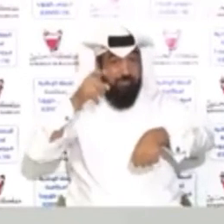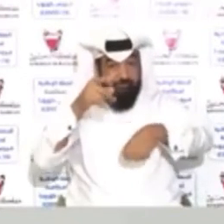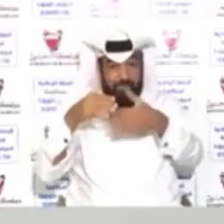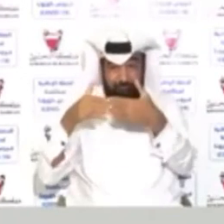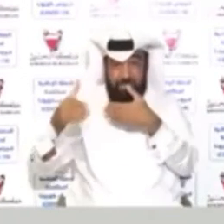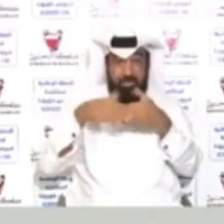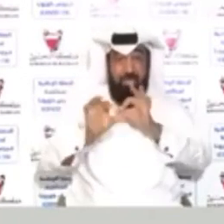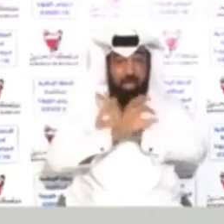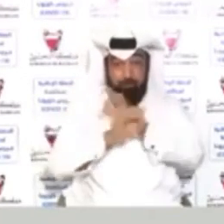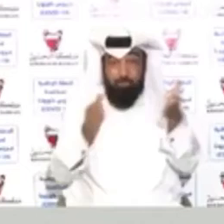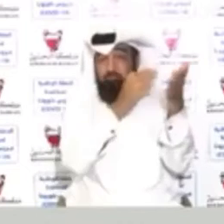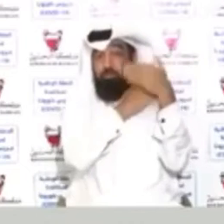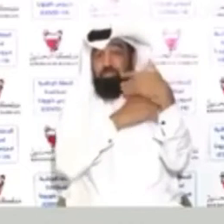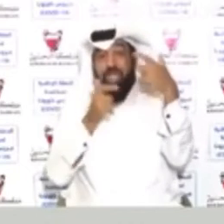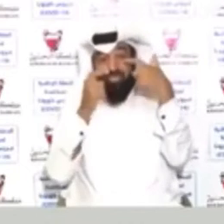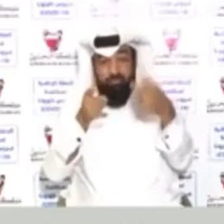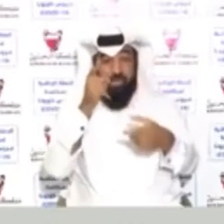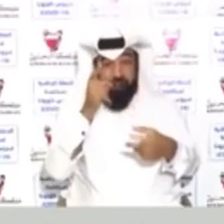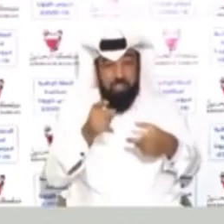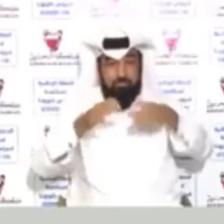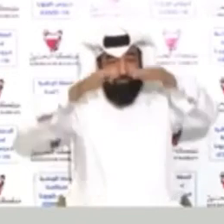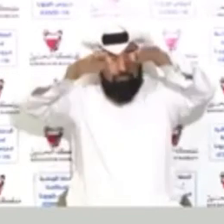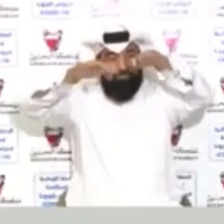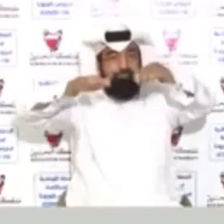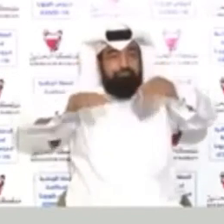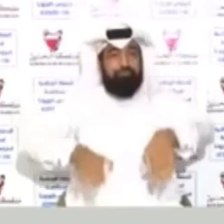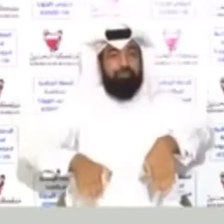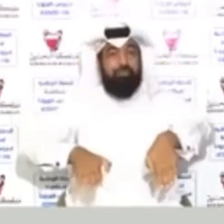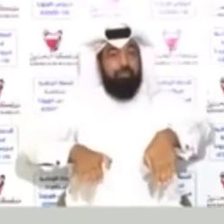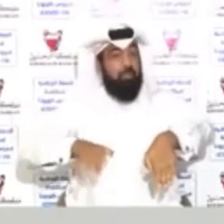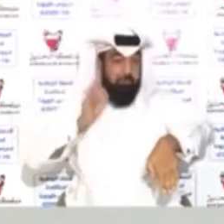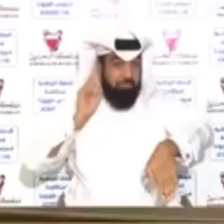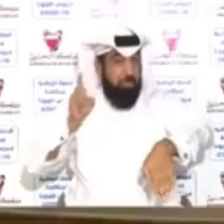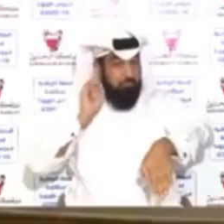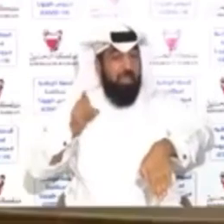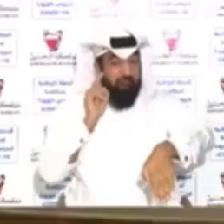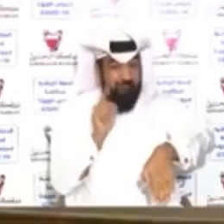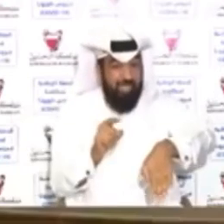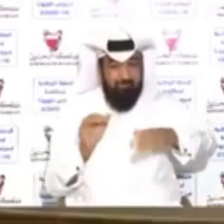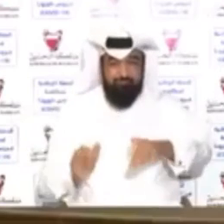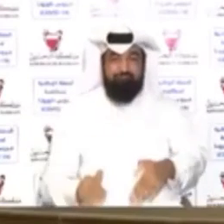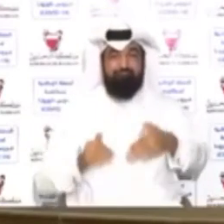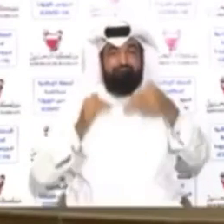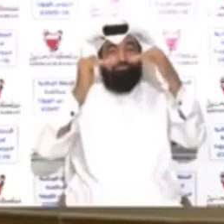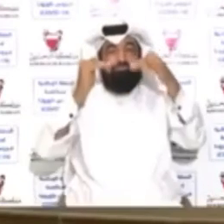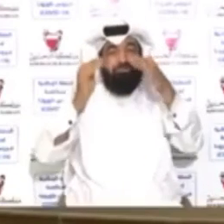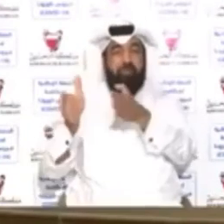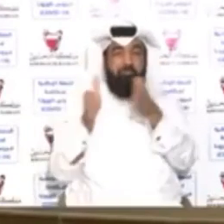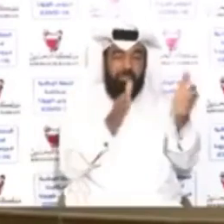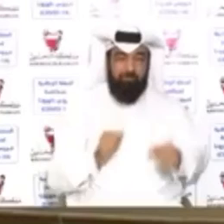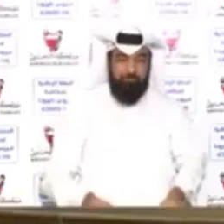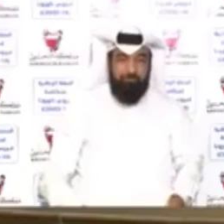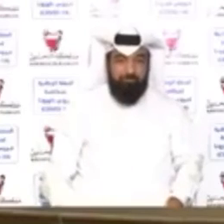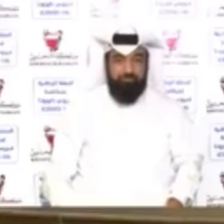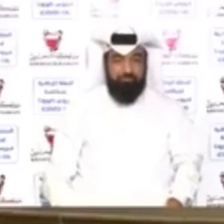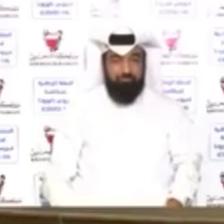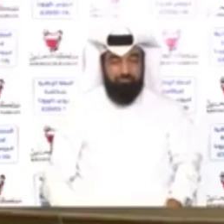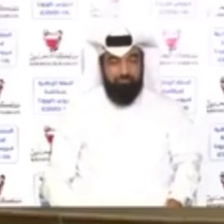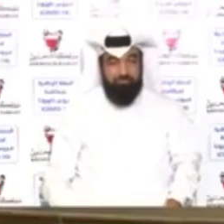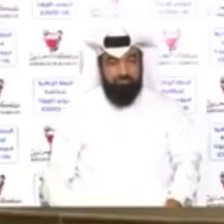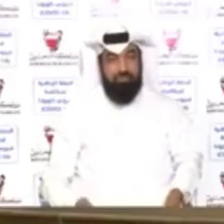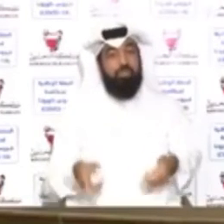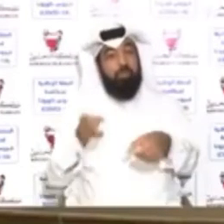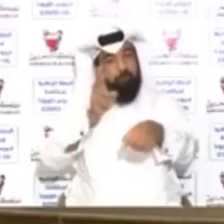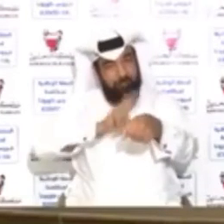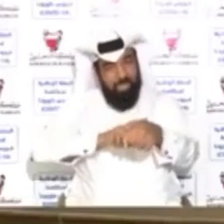هو المهم جدا بالنسبة حق يعني التغلب على هذا المرض بإذن الله إن شاء الله. بإذن الله. أبقى معك دكتور وليد.